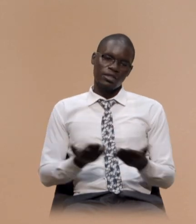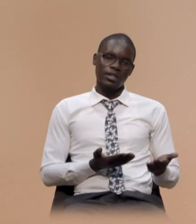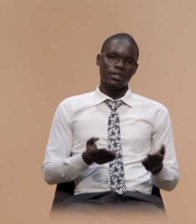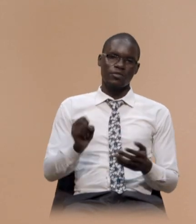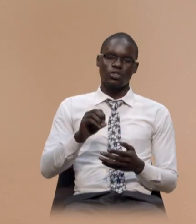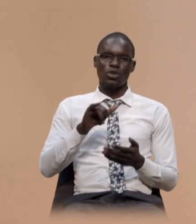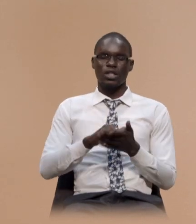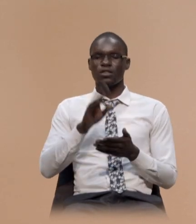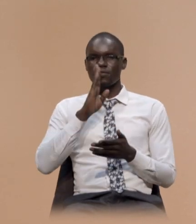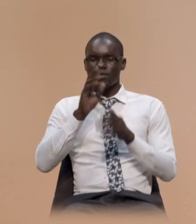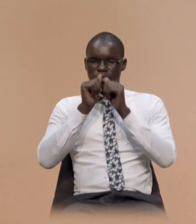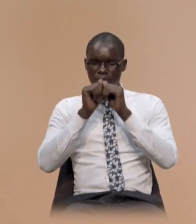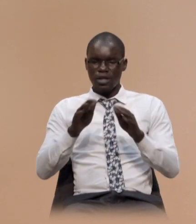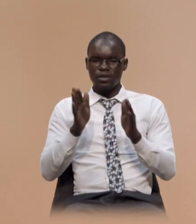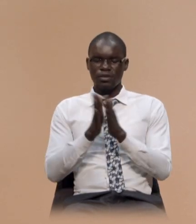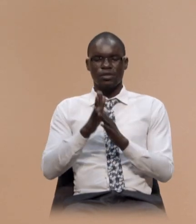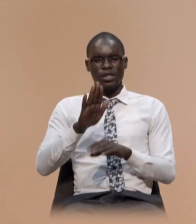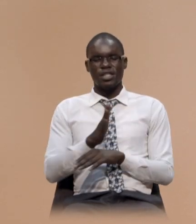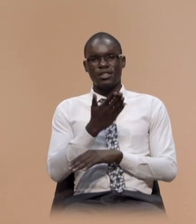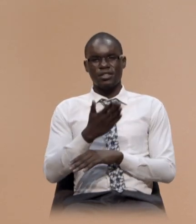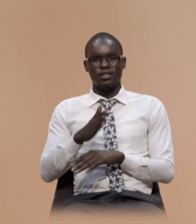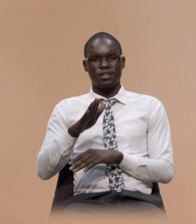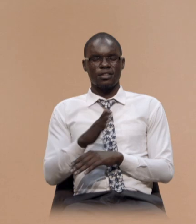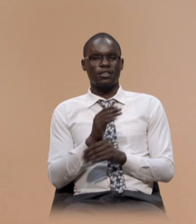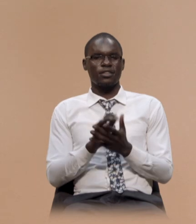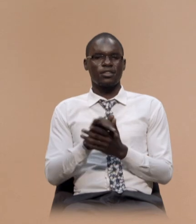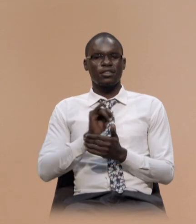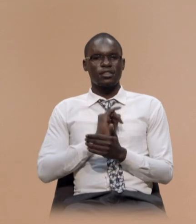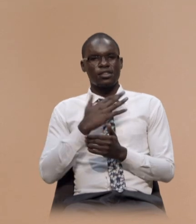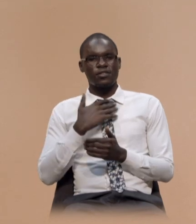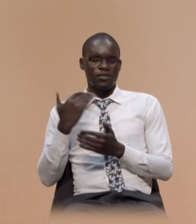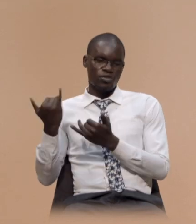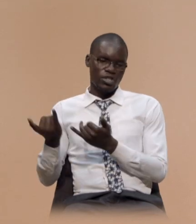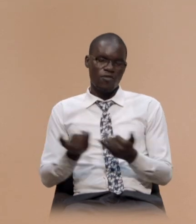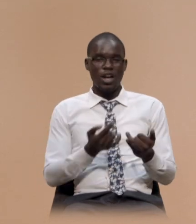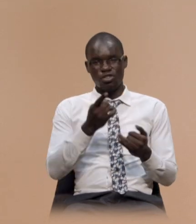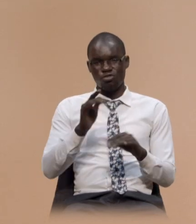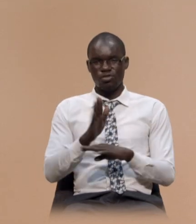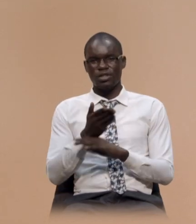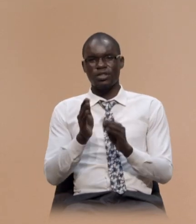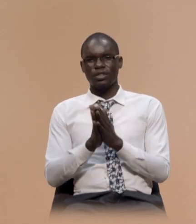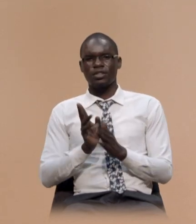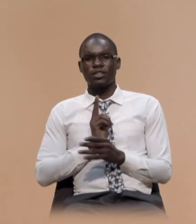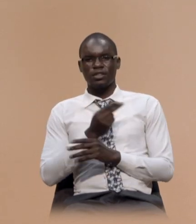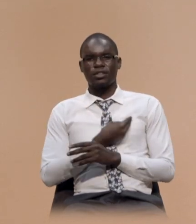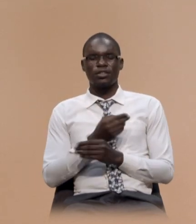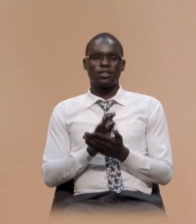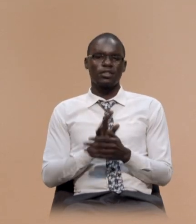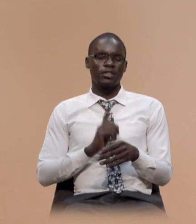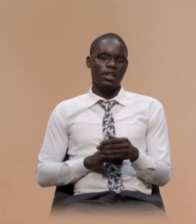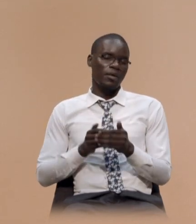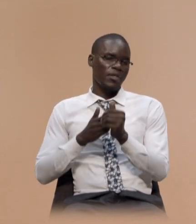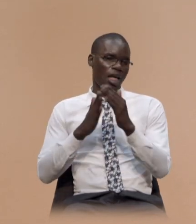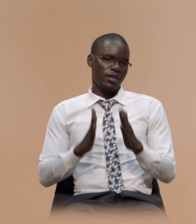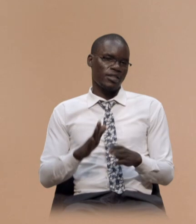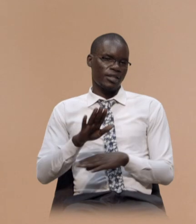uweze kubarikiwa na kipindi cha uimbaji. Na kukaribisha uweze kuimba pamoja nasi, waimbishaji wetu